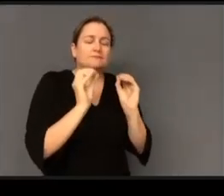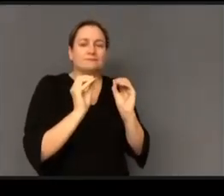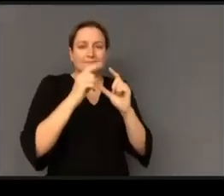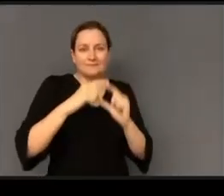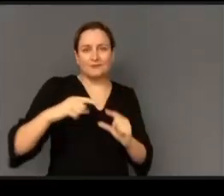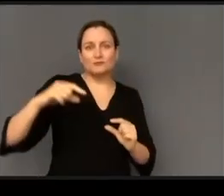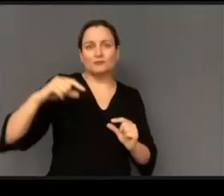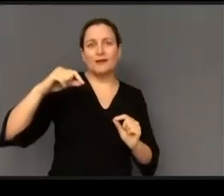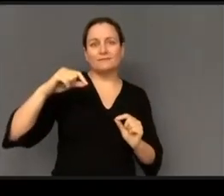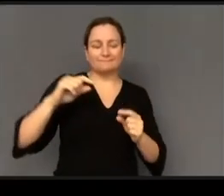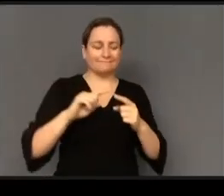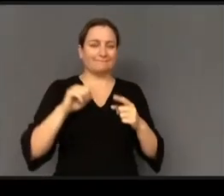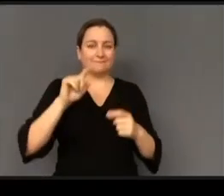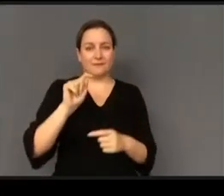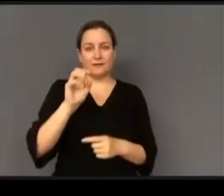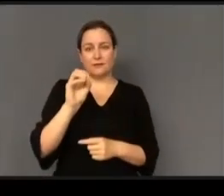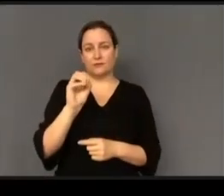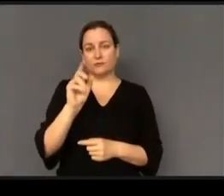ومطبخها